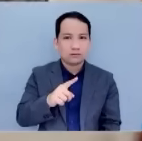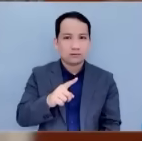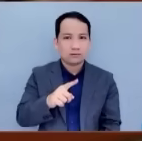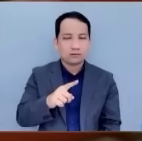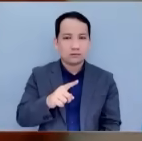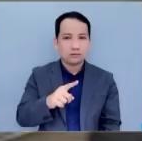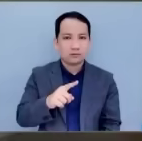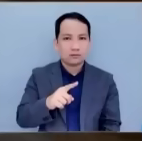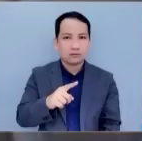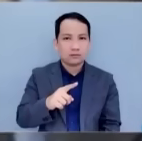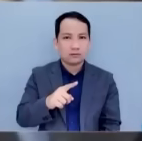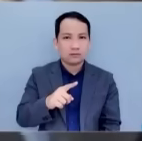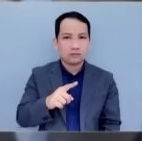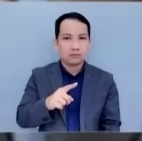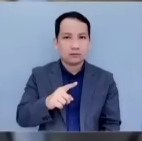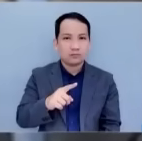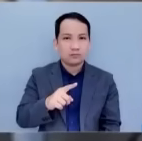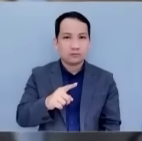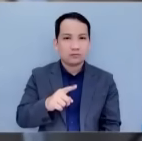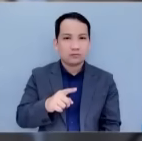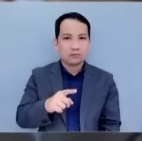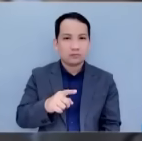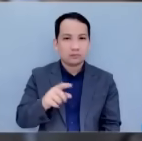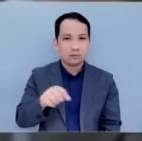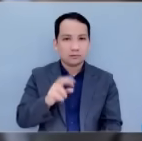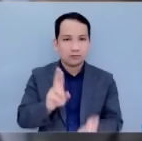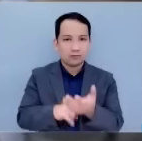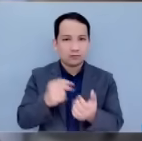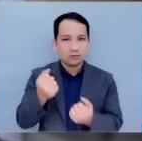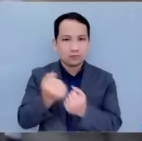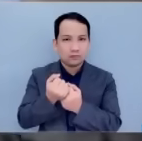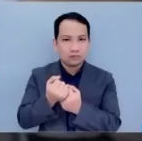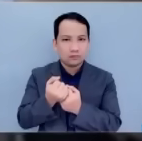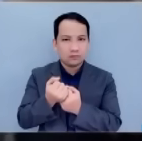tanong namin. Suportado niyo pa siya, sir?